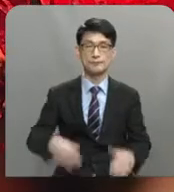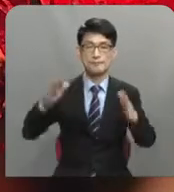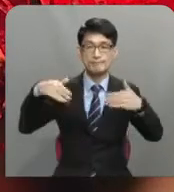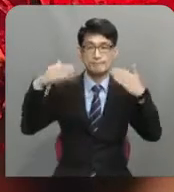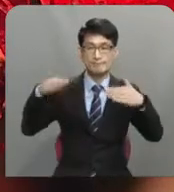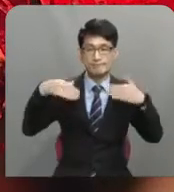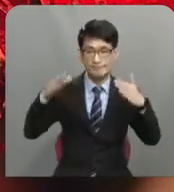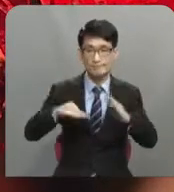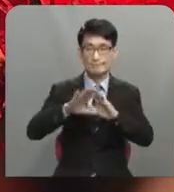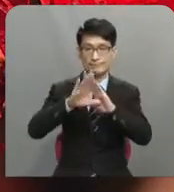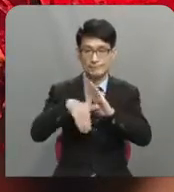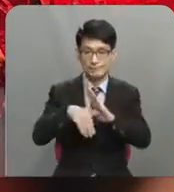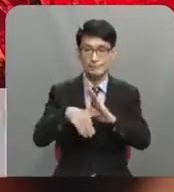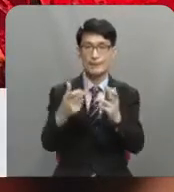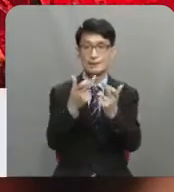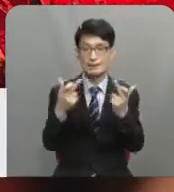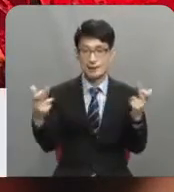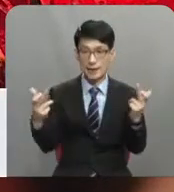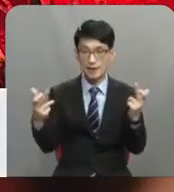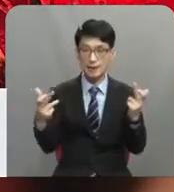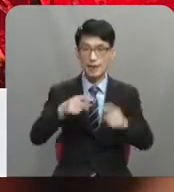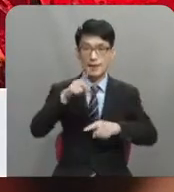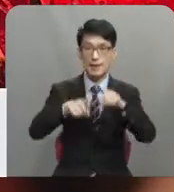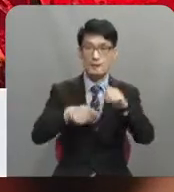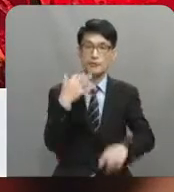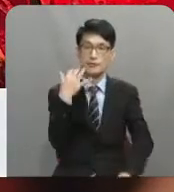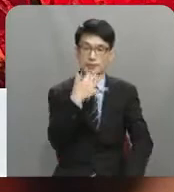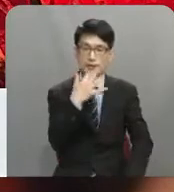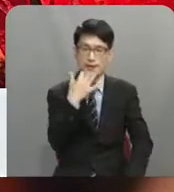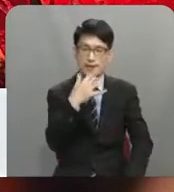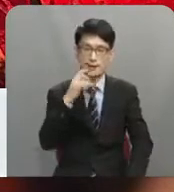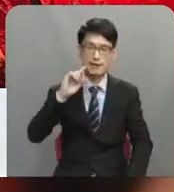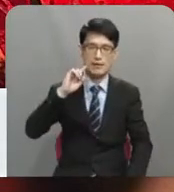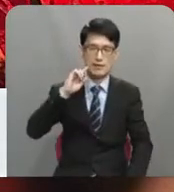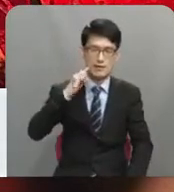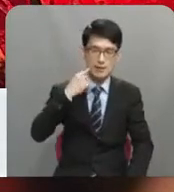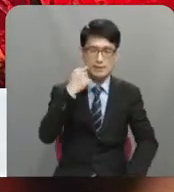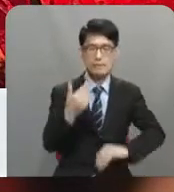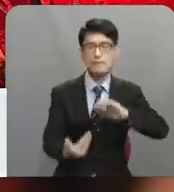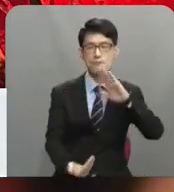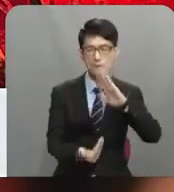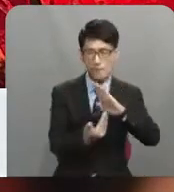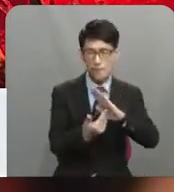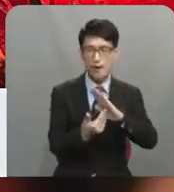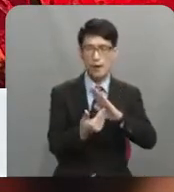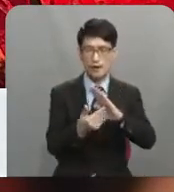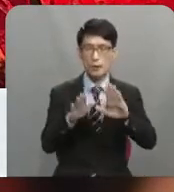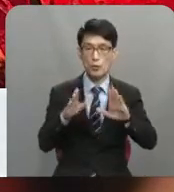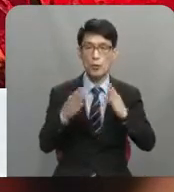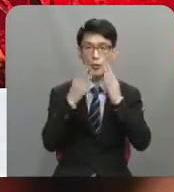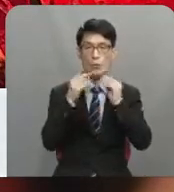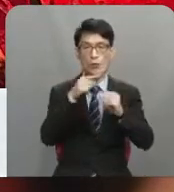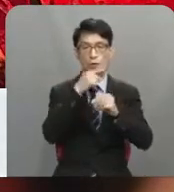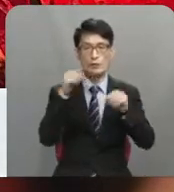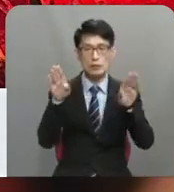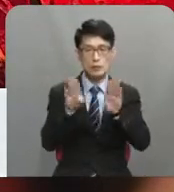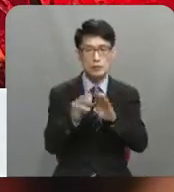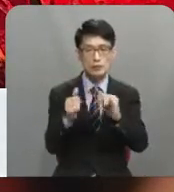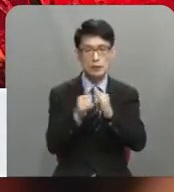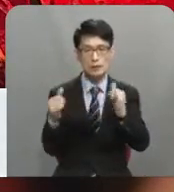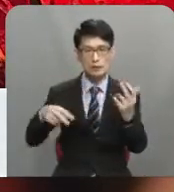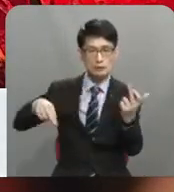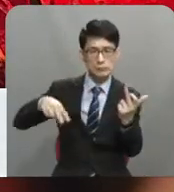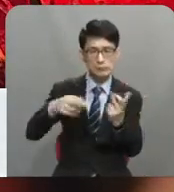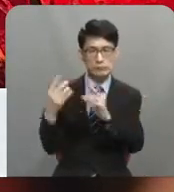가을철을 맞아 강원 산간 지역이 단풍 절정을 맞고 있습니다. 이번 주말 동안 탐방객이 몰릴 것으로 예상되는